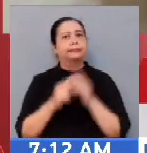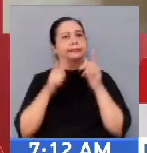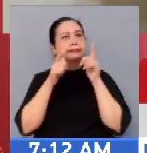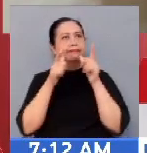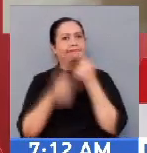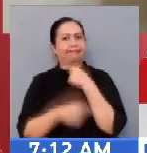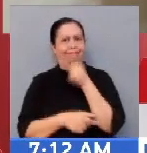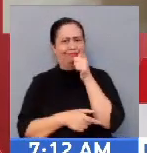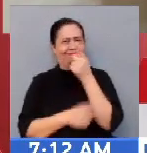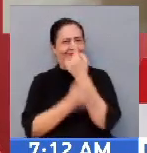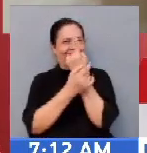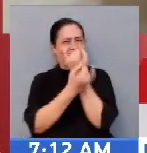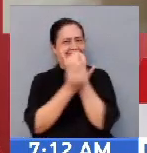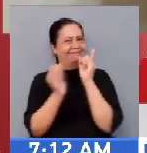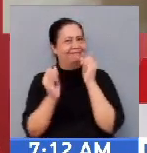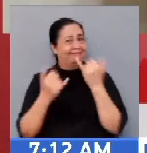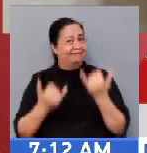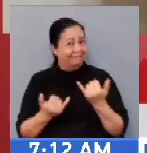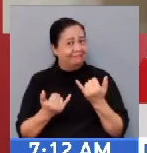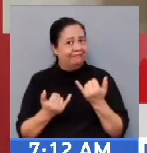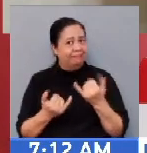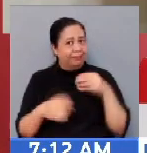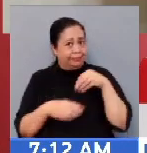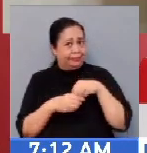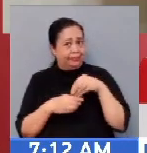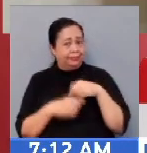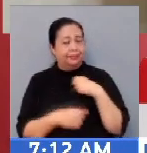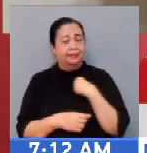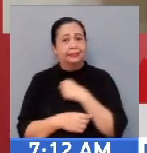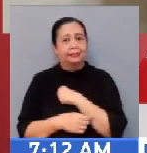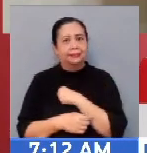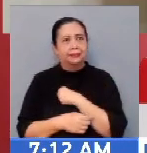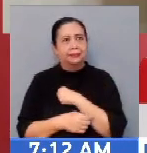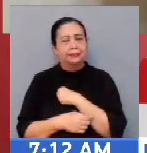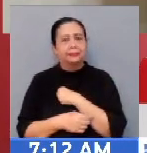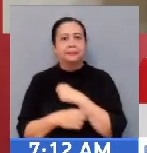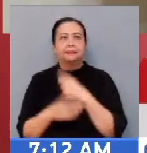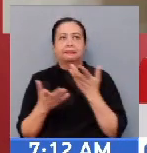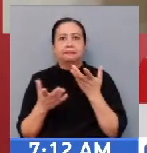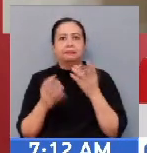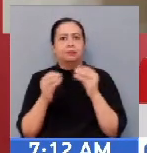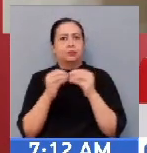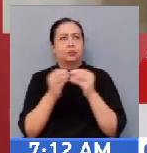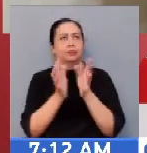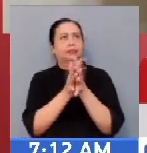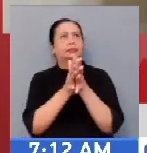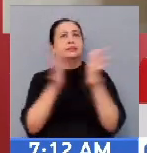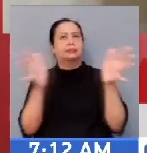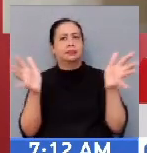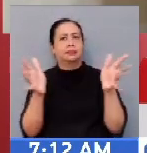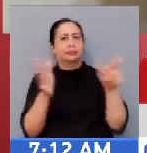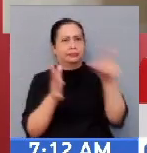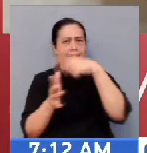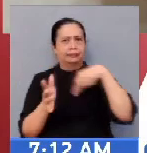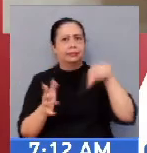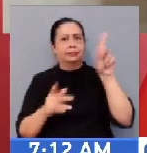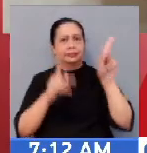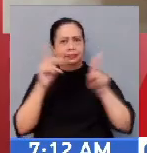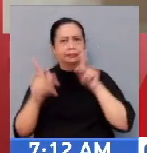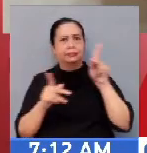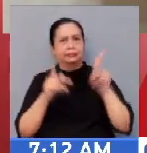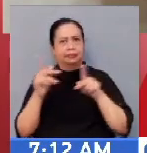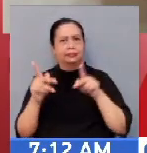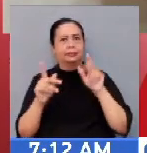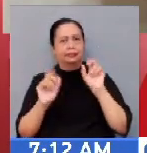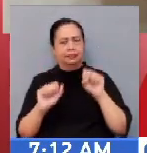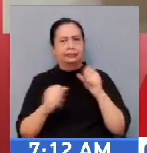loob ng Senado, ay yung mas malawak na hanay ng ating mga mamamayan ay makakasama pa rin, Igan, sa